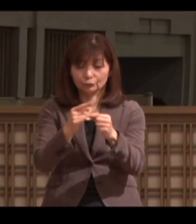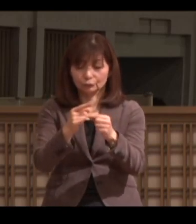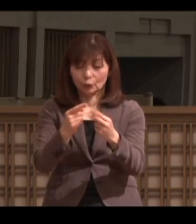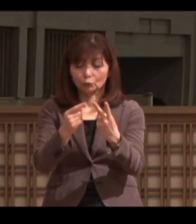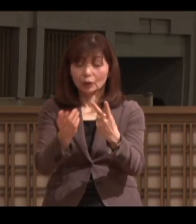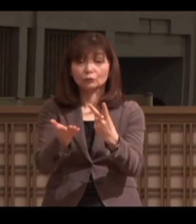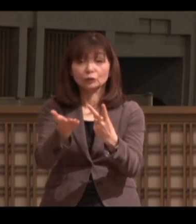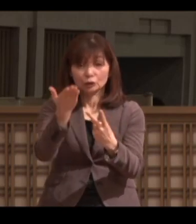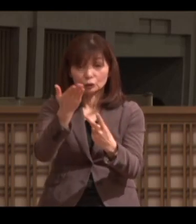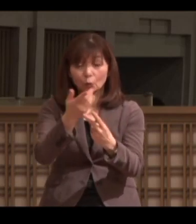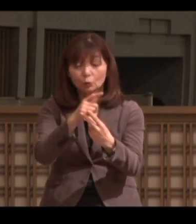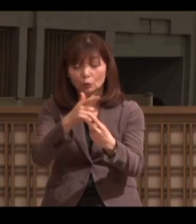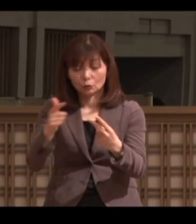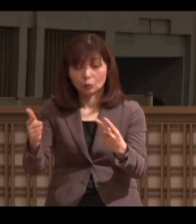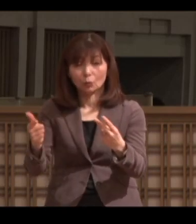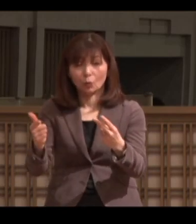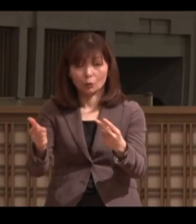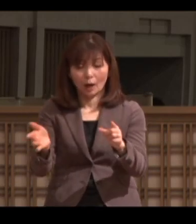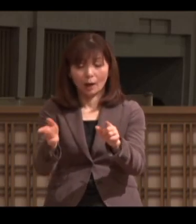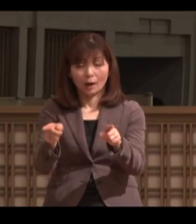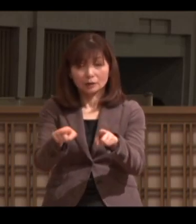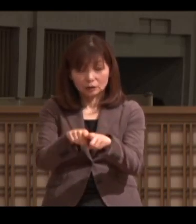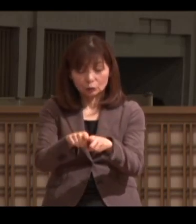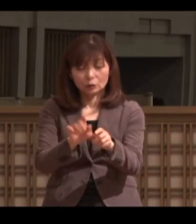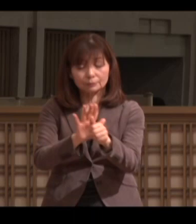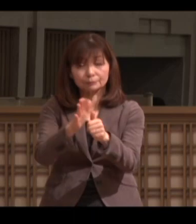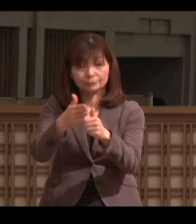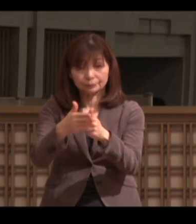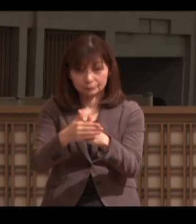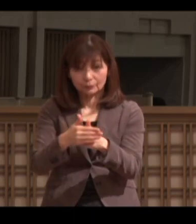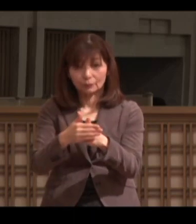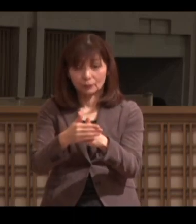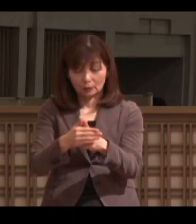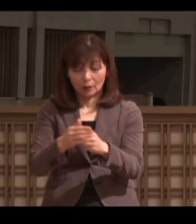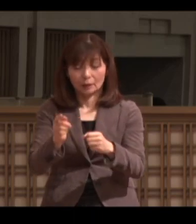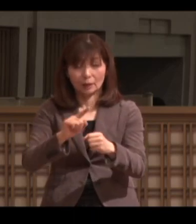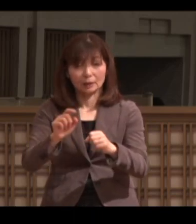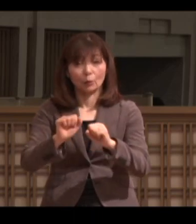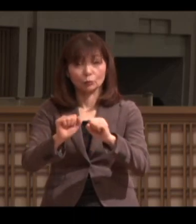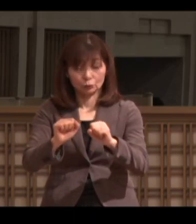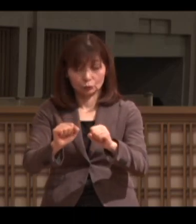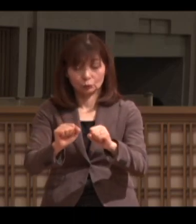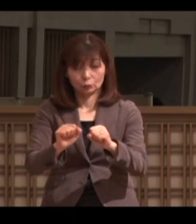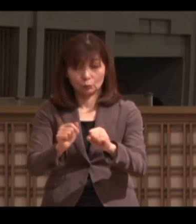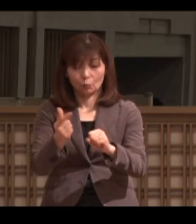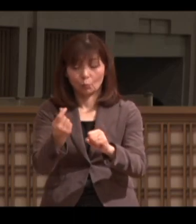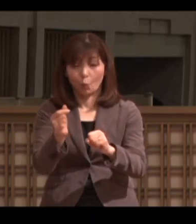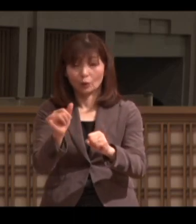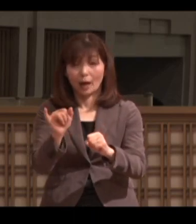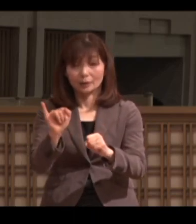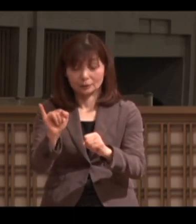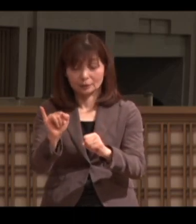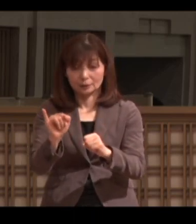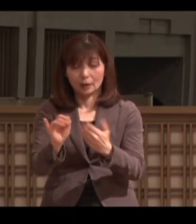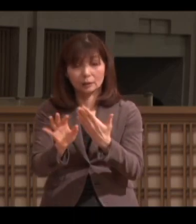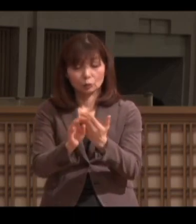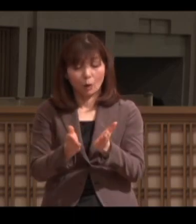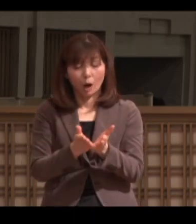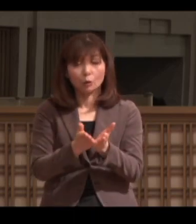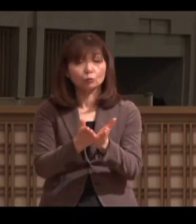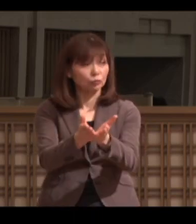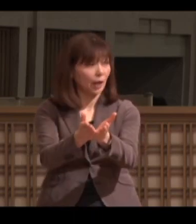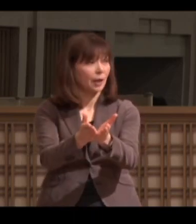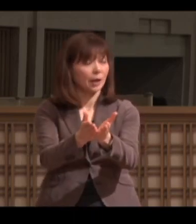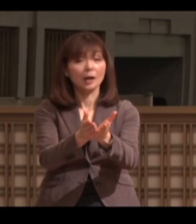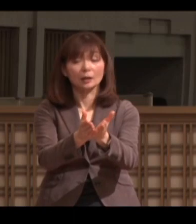で一緒になってねことに当たるというこのやいという言葉がありましたしね船なんかの思いです